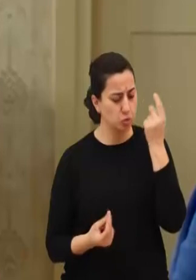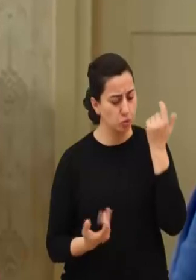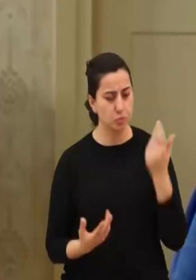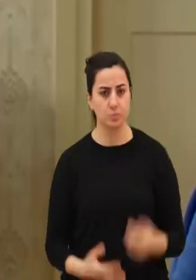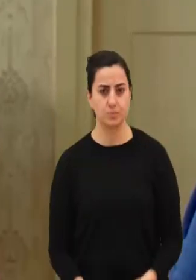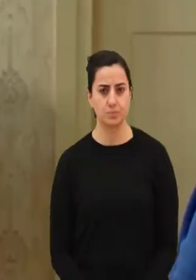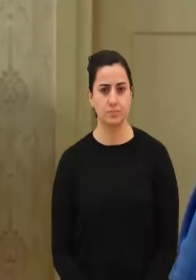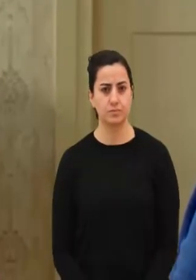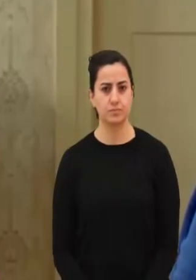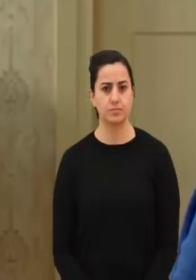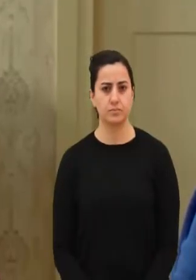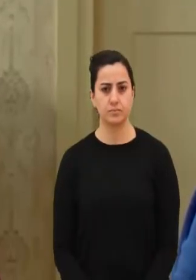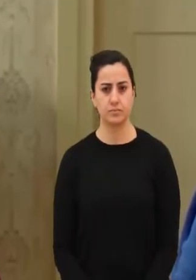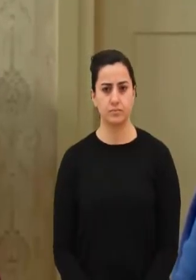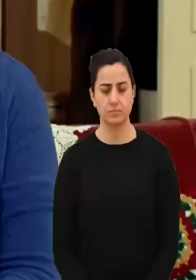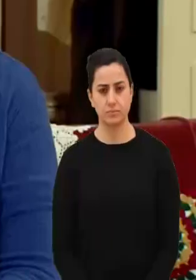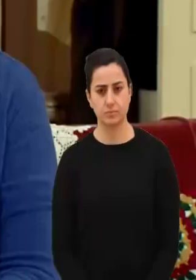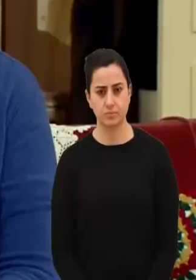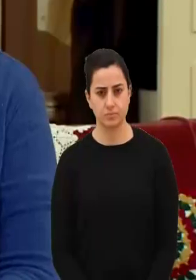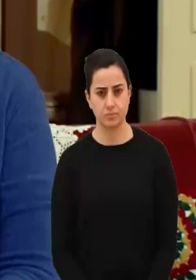Bilmiyorum. Neydi unuttum?